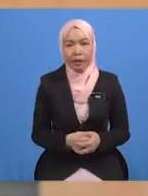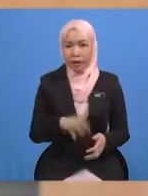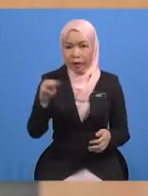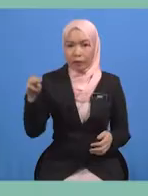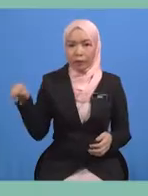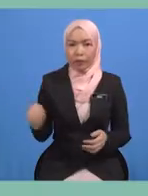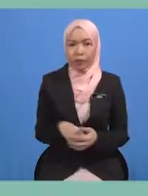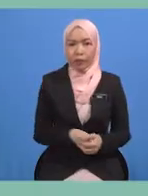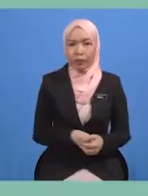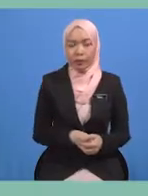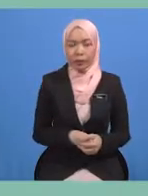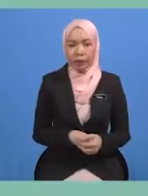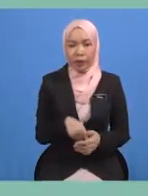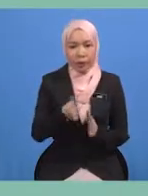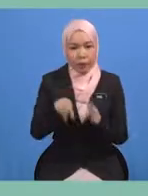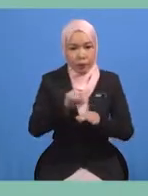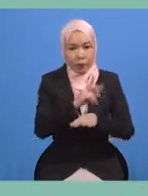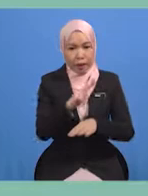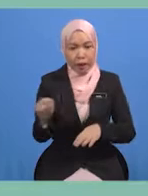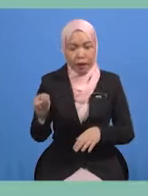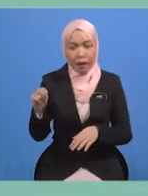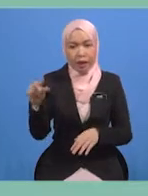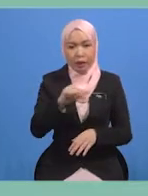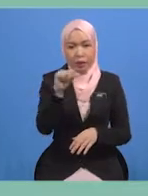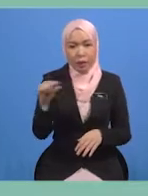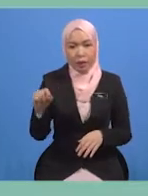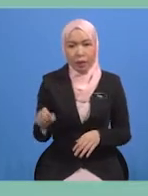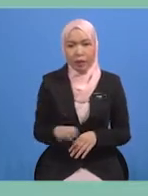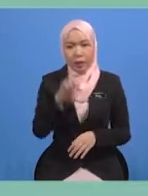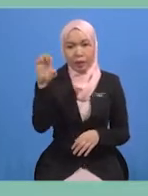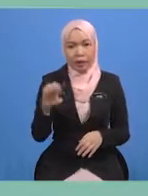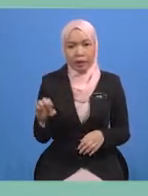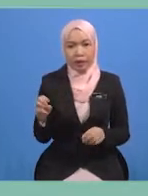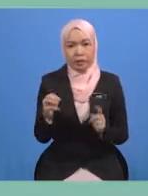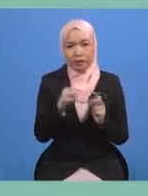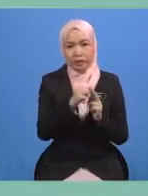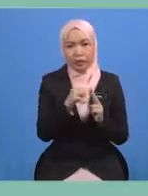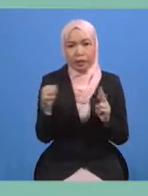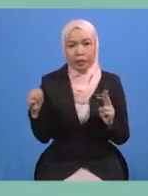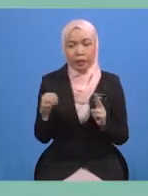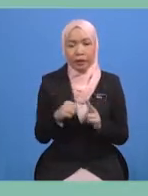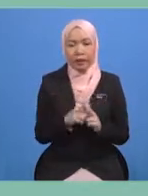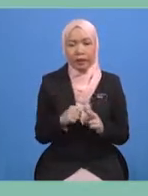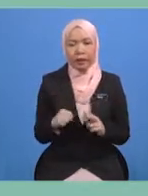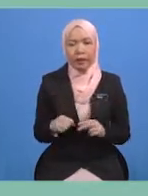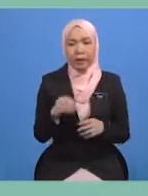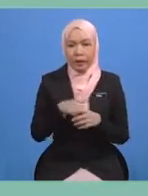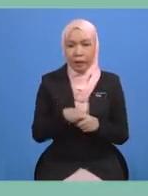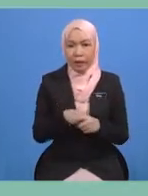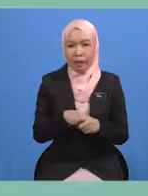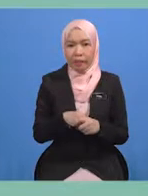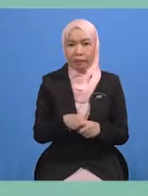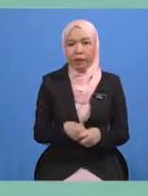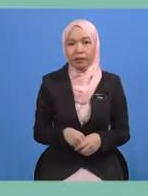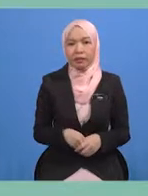Murid-murid, kegunaan gelombang elektromagnet adalah dalam pelbagai